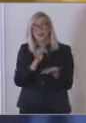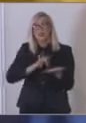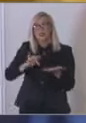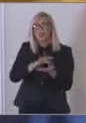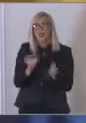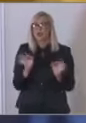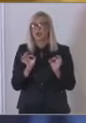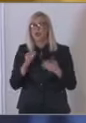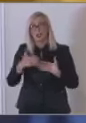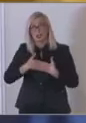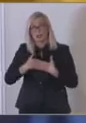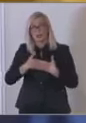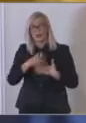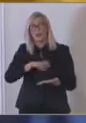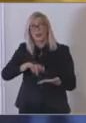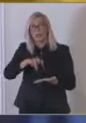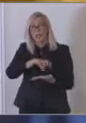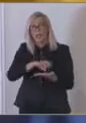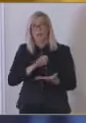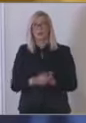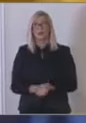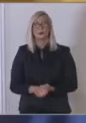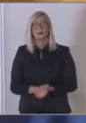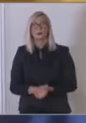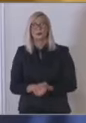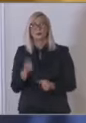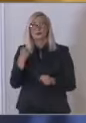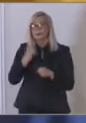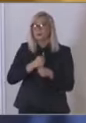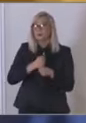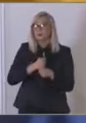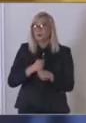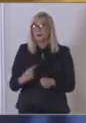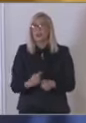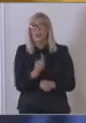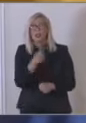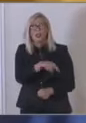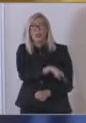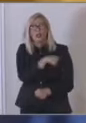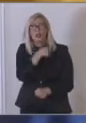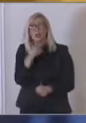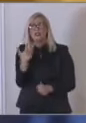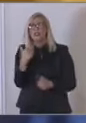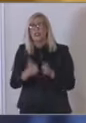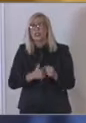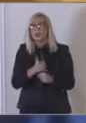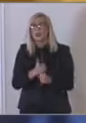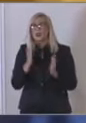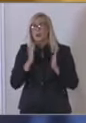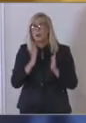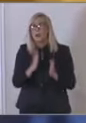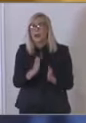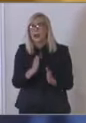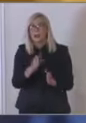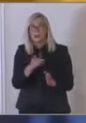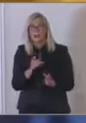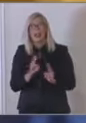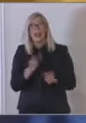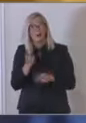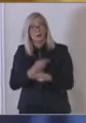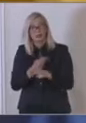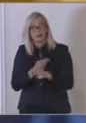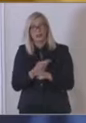në region. Keni bërë një rrugëtim të gjatë, 30 vjeçar, si shtet, edhe ne edhe gjithë regioni